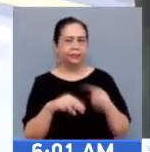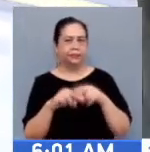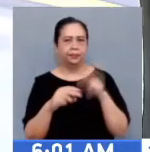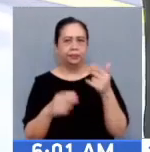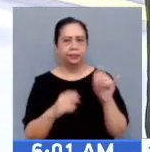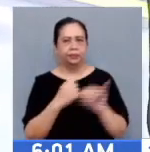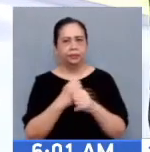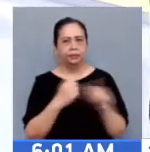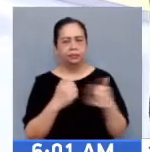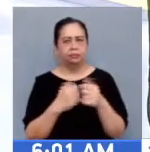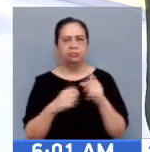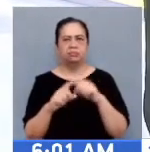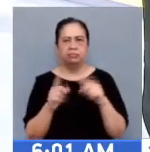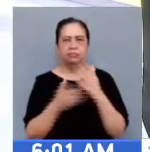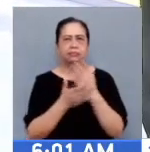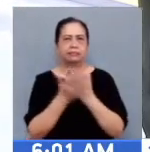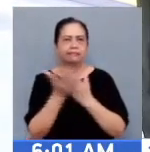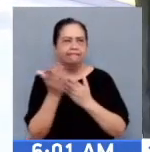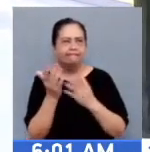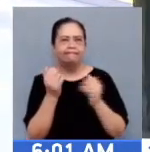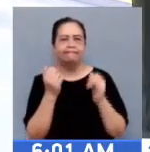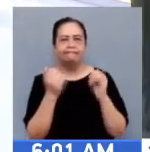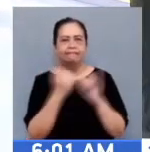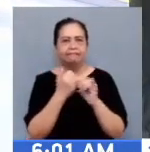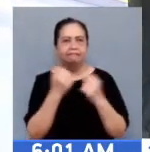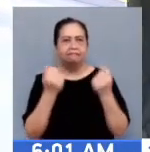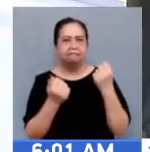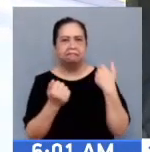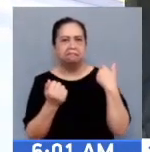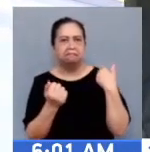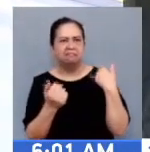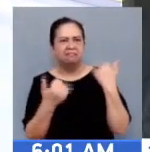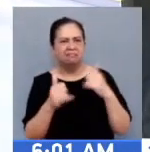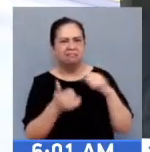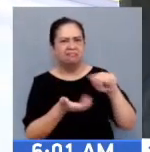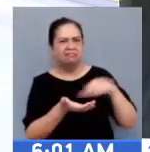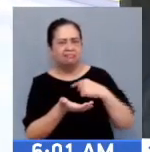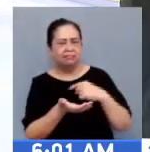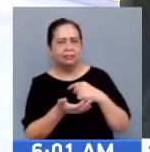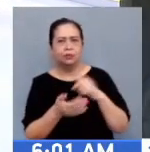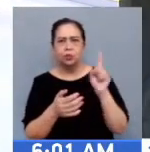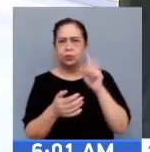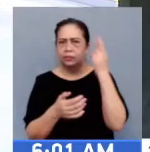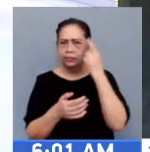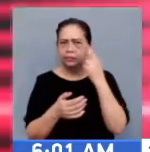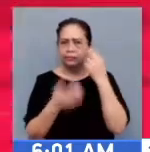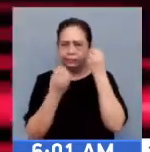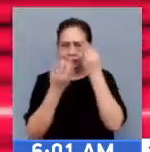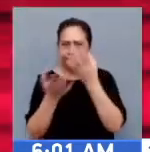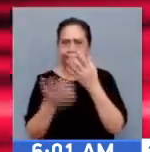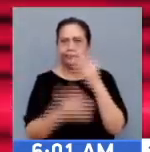hindi pa rin makasingil nito. Ang dahilan, alamin sa unang balita live ni Darlene Kai.